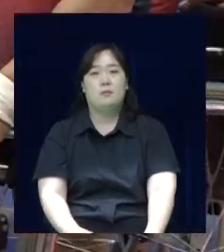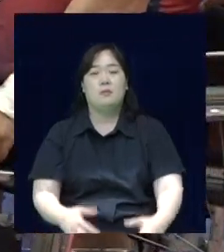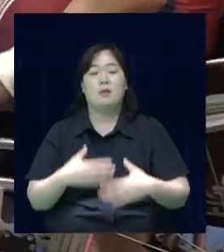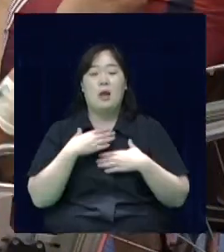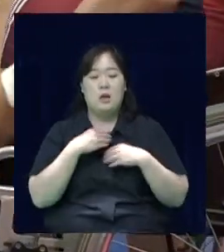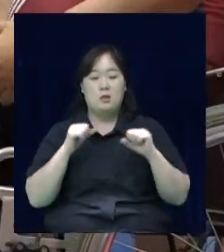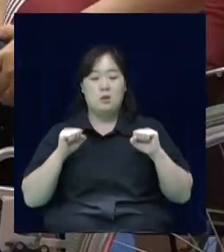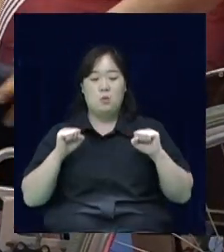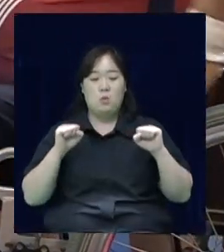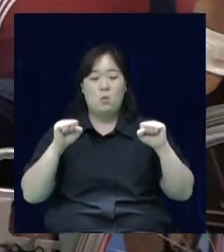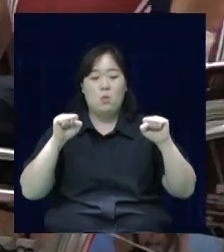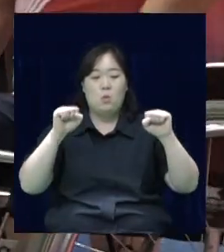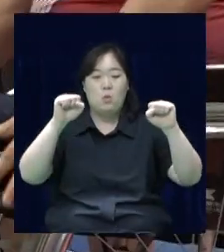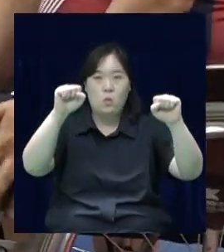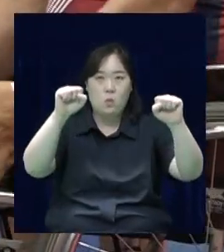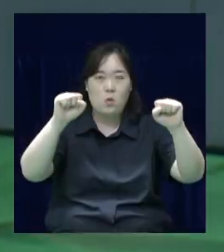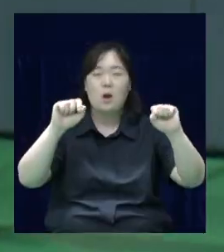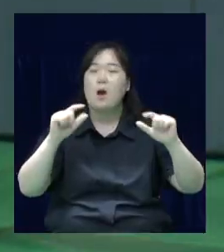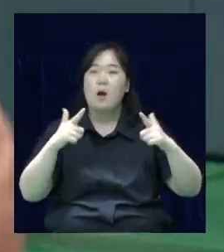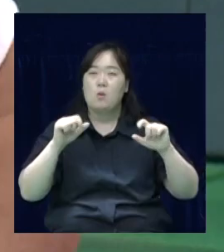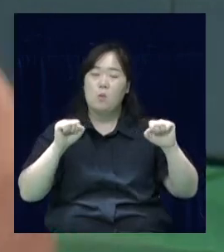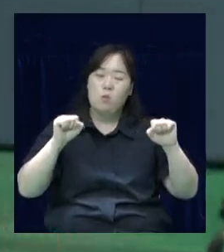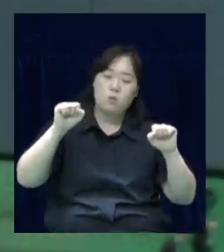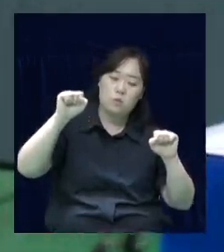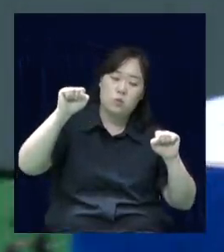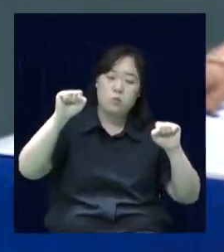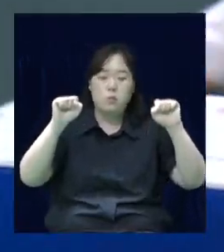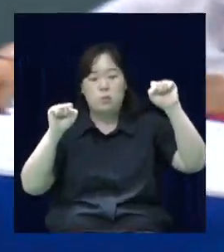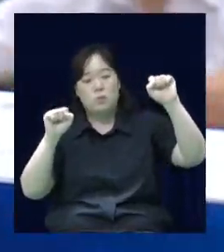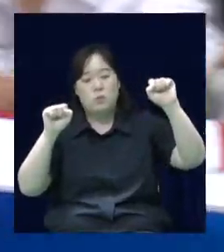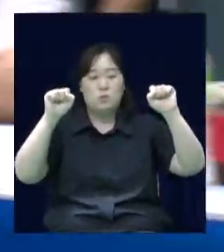이렇게 균형감 있게 이렇게 올라오지 않은 것 같습니다. 지금 보면. 네. 예.